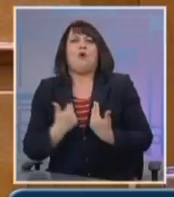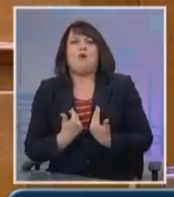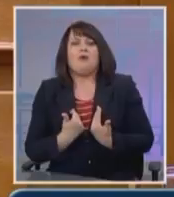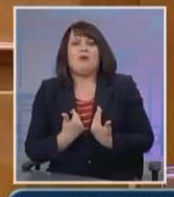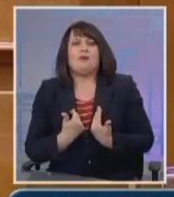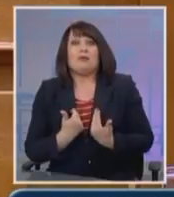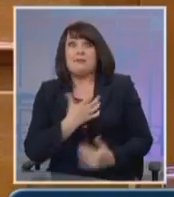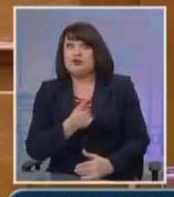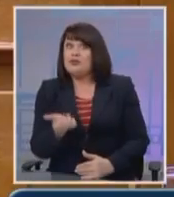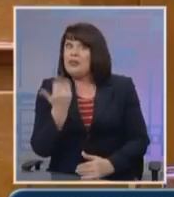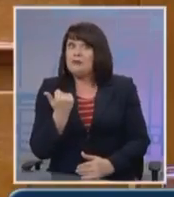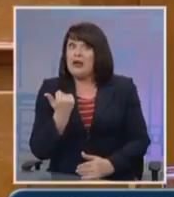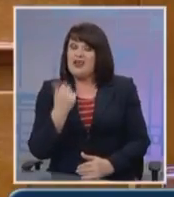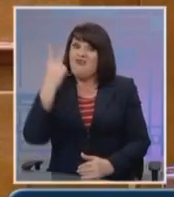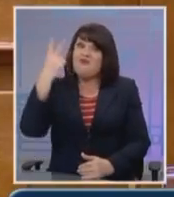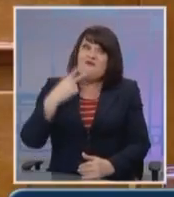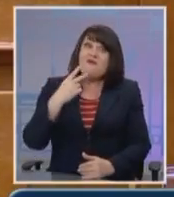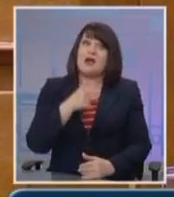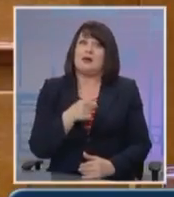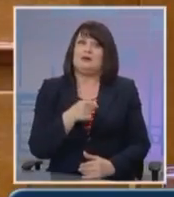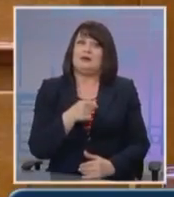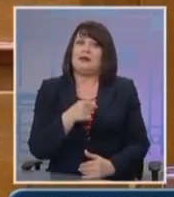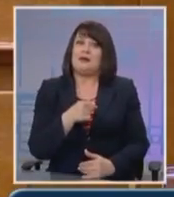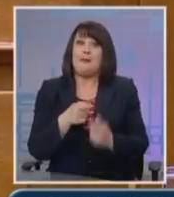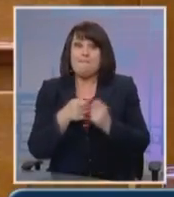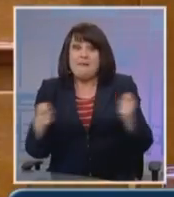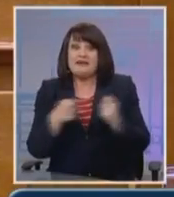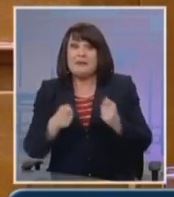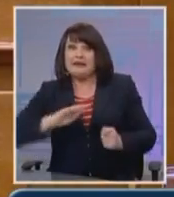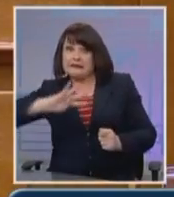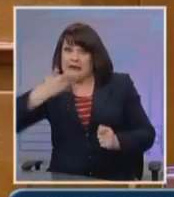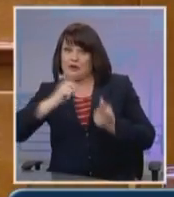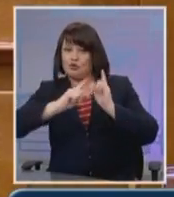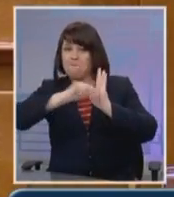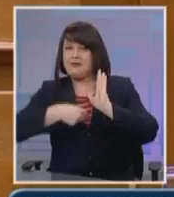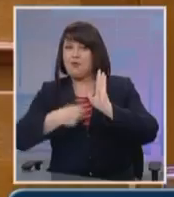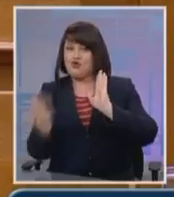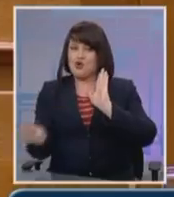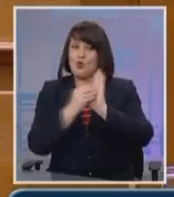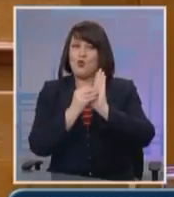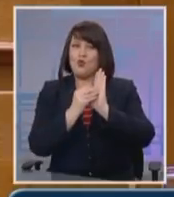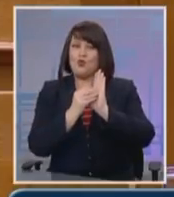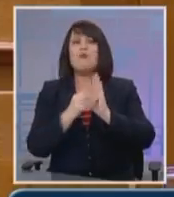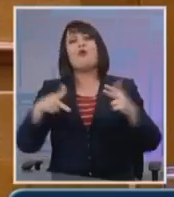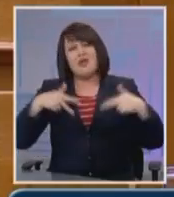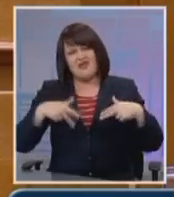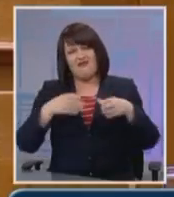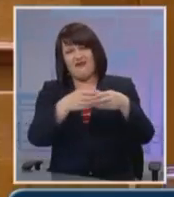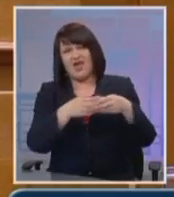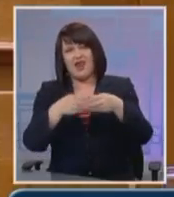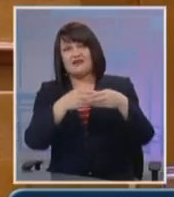εμπιστοσύνης αποτυπώνεται γλαφυρά στα μέτρα του τέταρτου μνημονίου που η κυβερνητική πλειοψηφία με